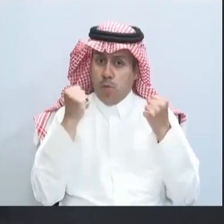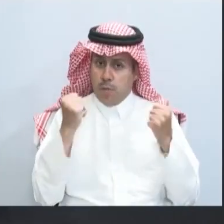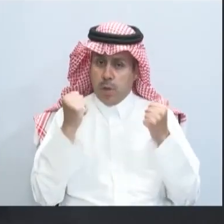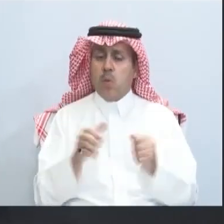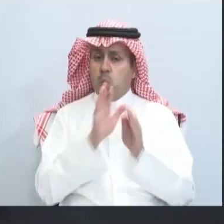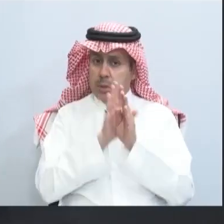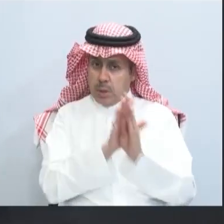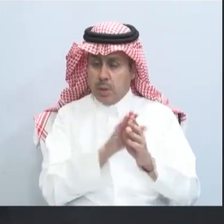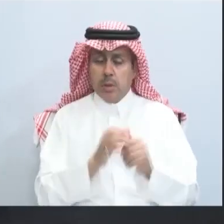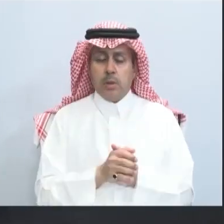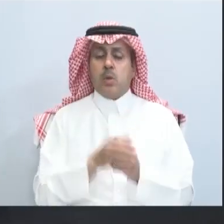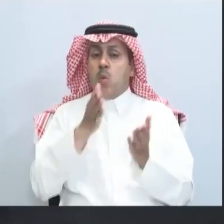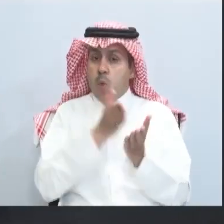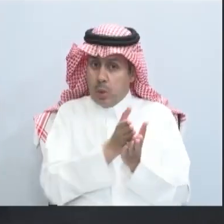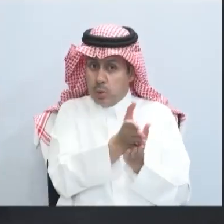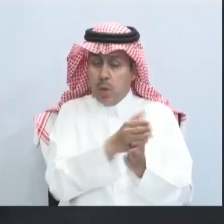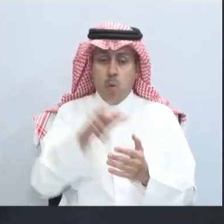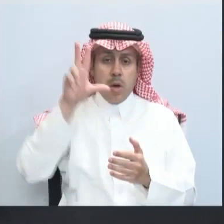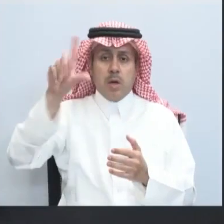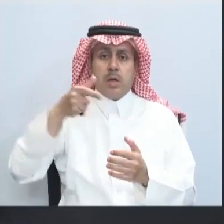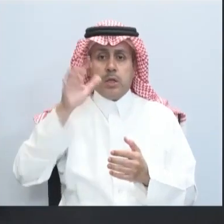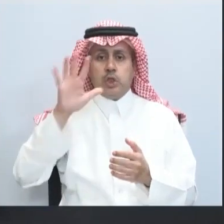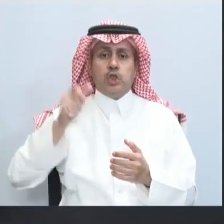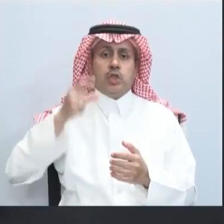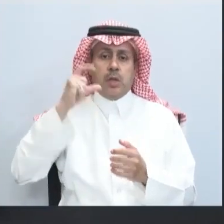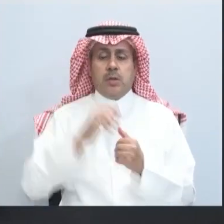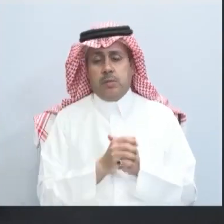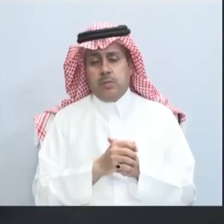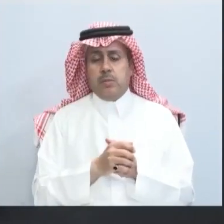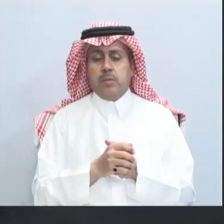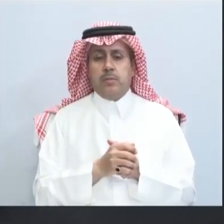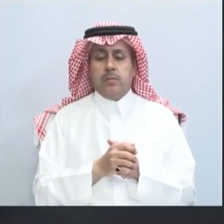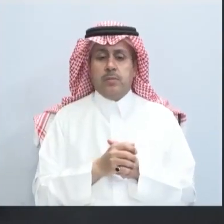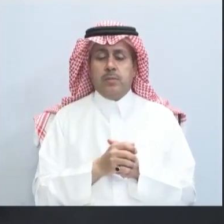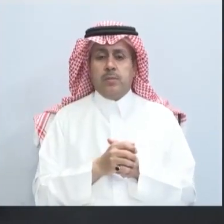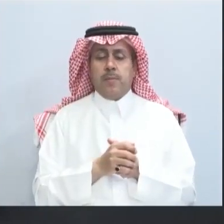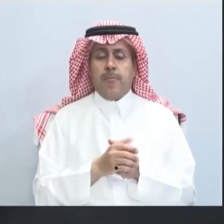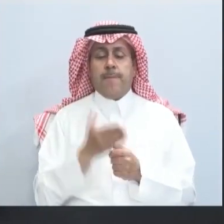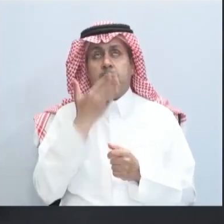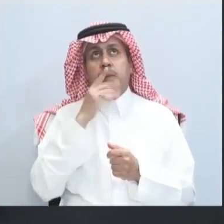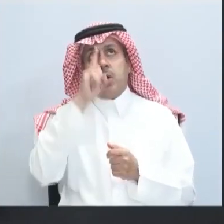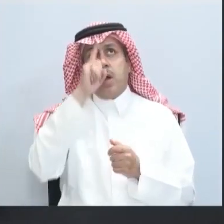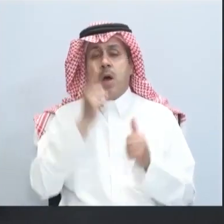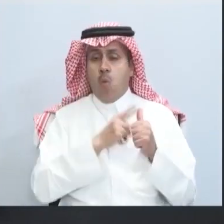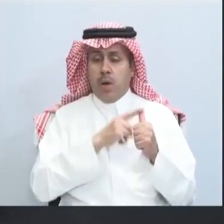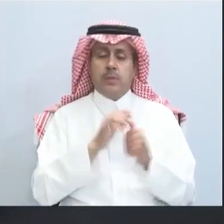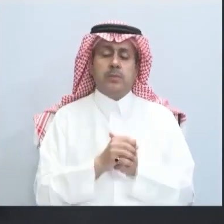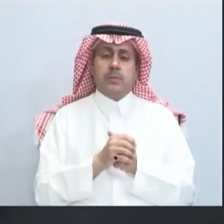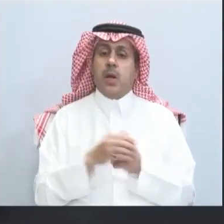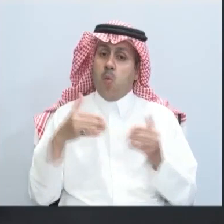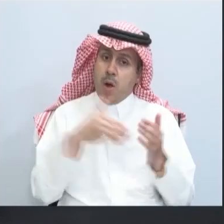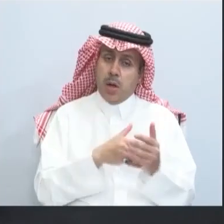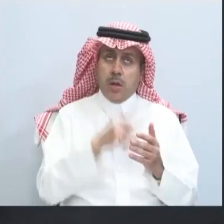التوفيق والسداد والهدايه والرشاد وفي ختام هذه الماده الحمد لله اولا